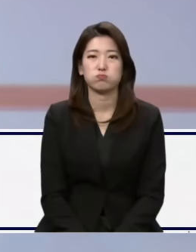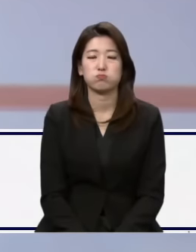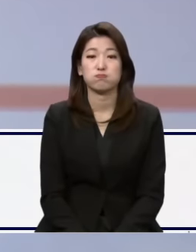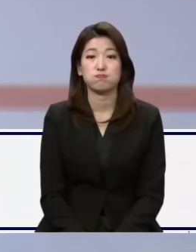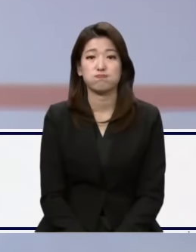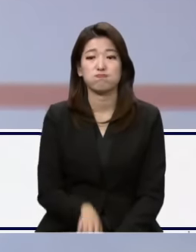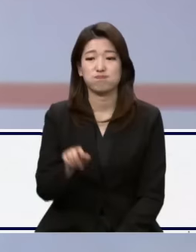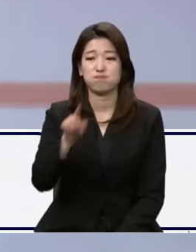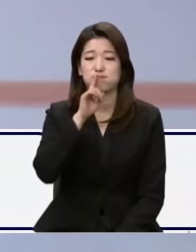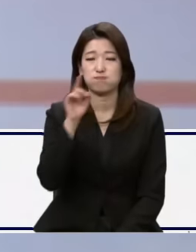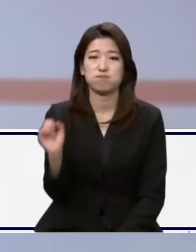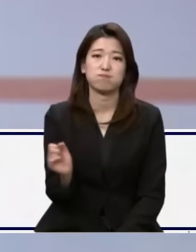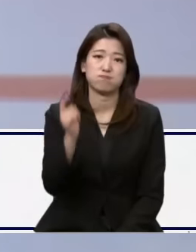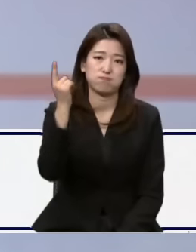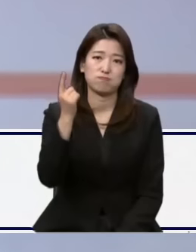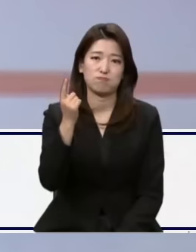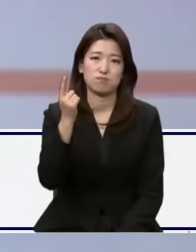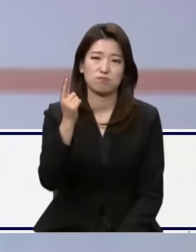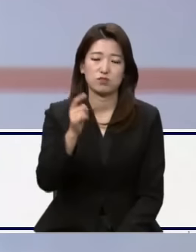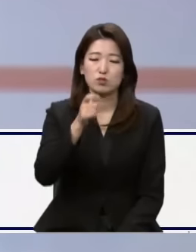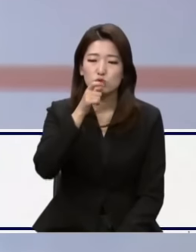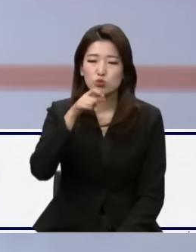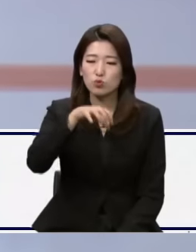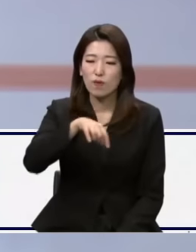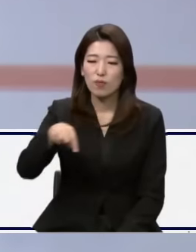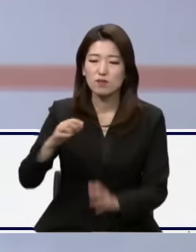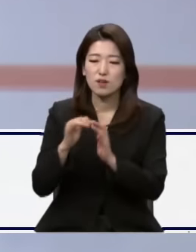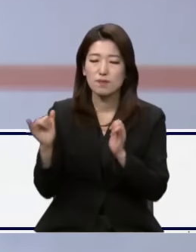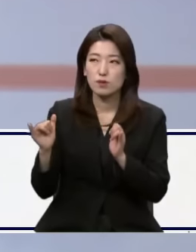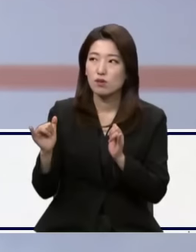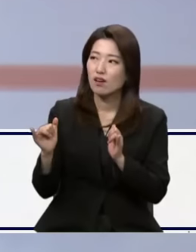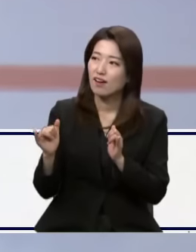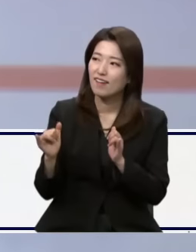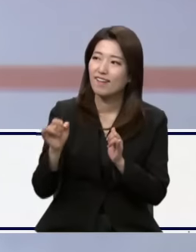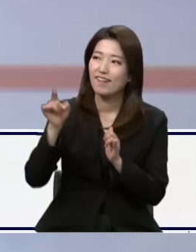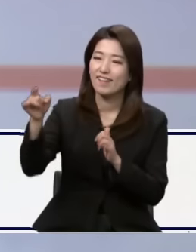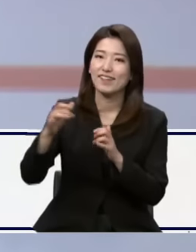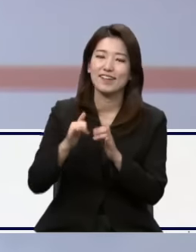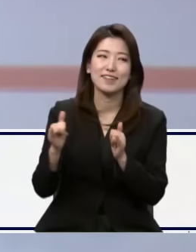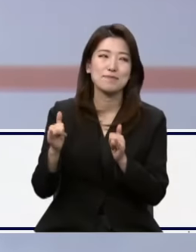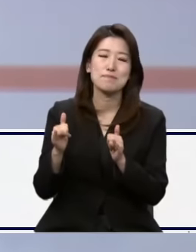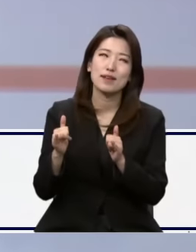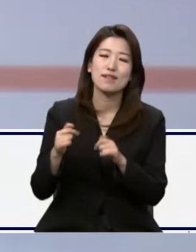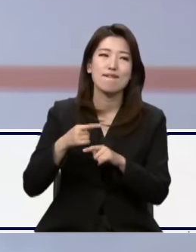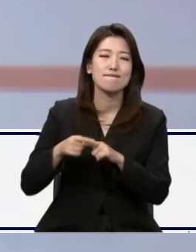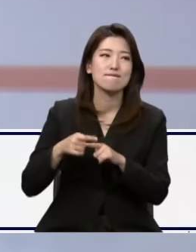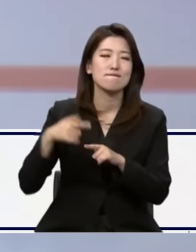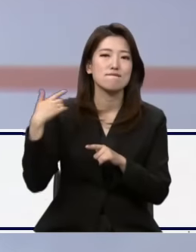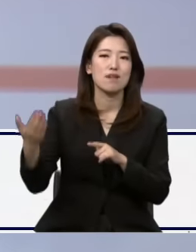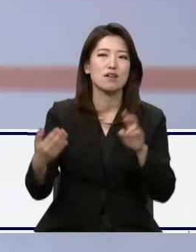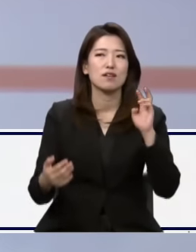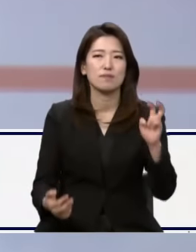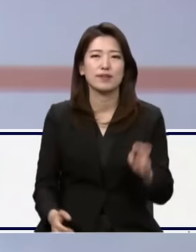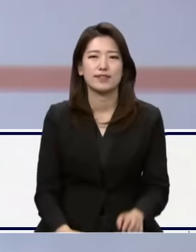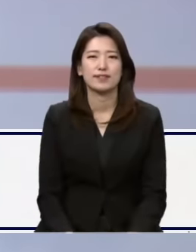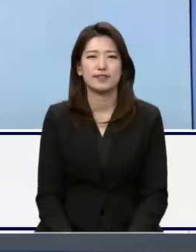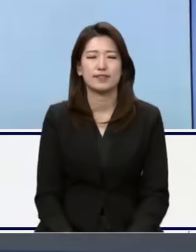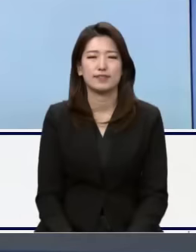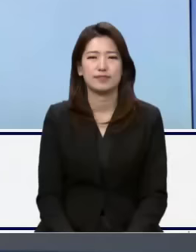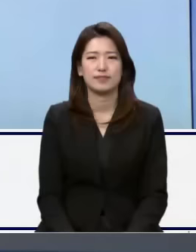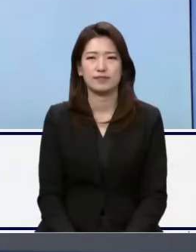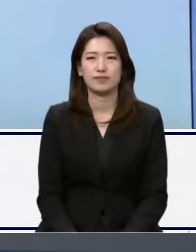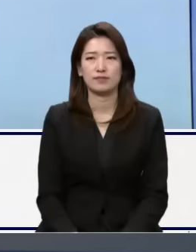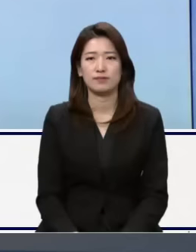총선에서 아마 유권 자들 특히 우리 수원에 있는 유권자들 통해서 아마 어느 정도 아마 심판이 내려질 가능성이 크다 이렇게 보입니다네